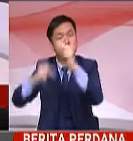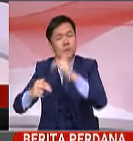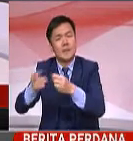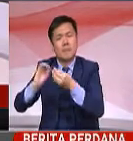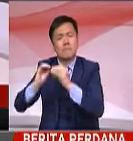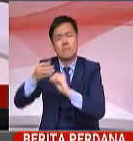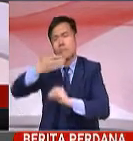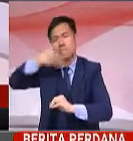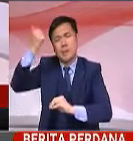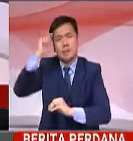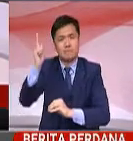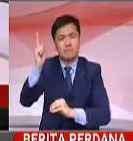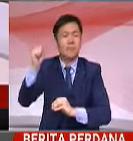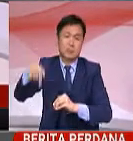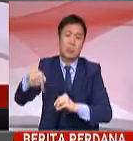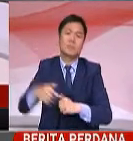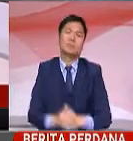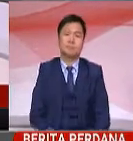pertama.